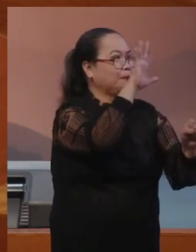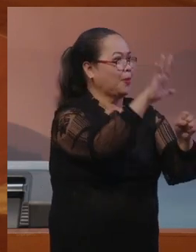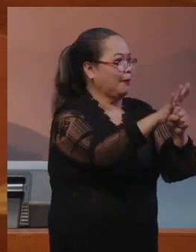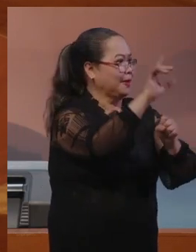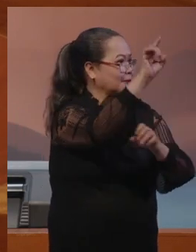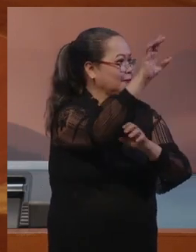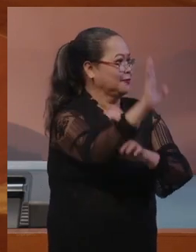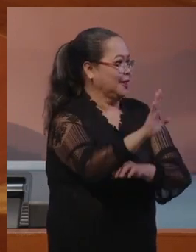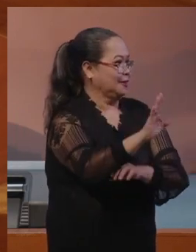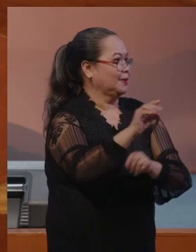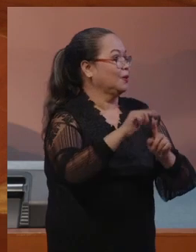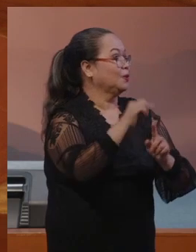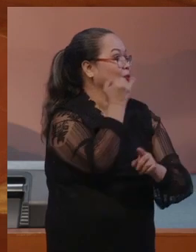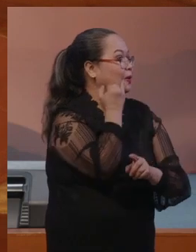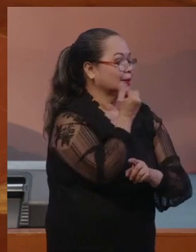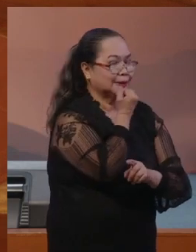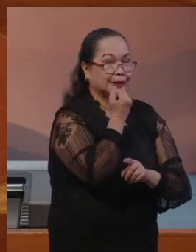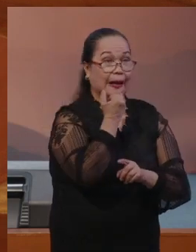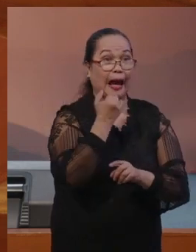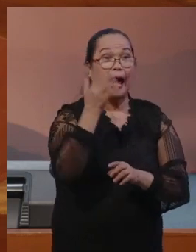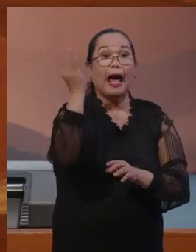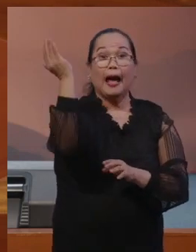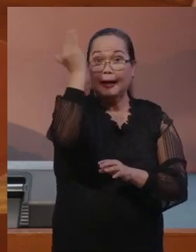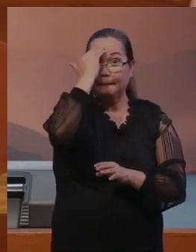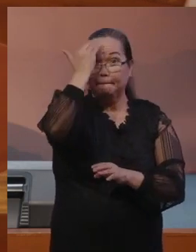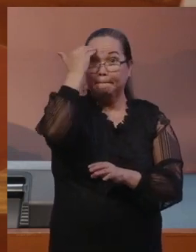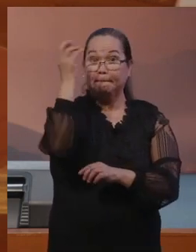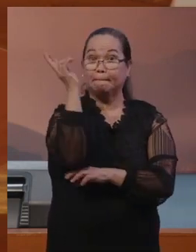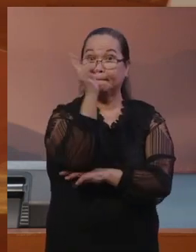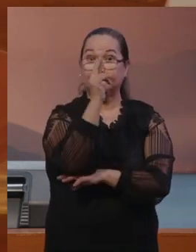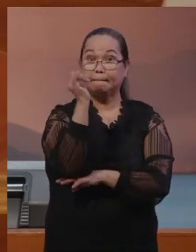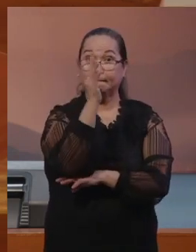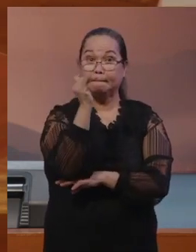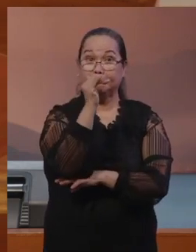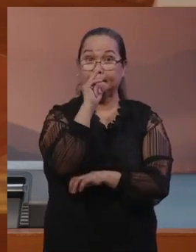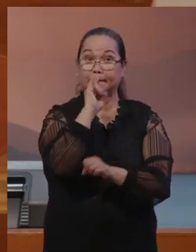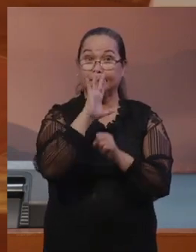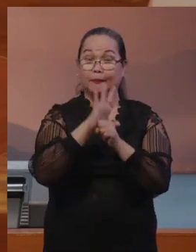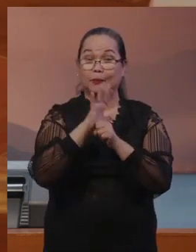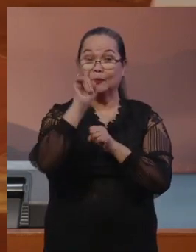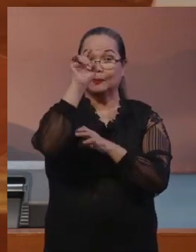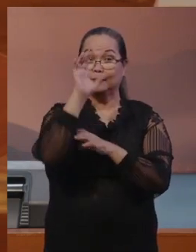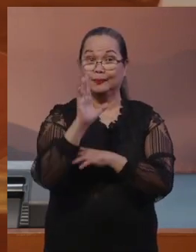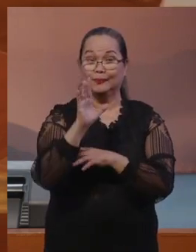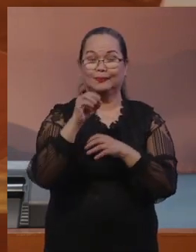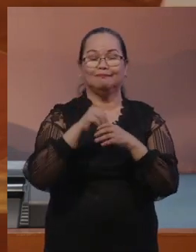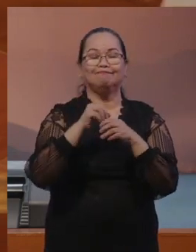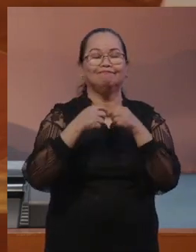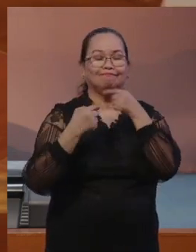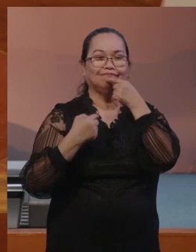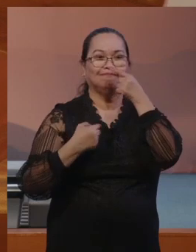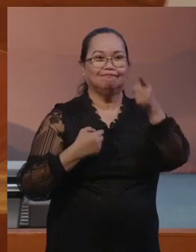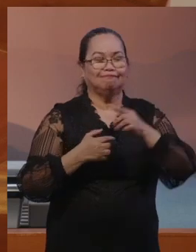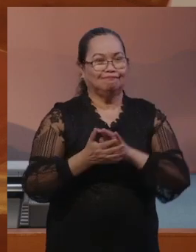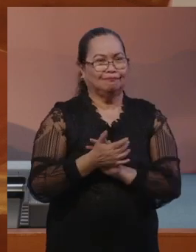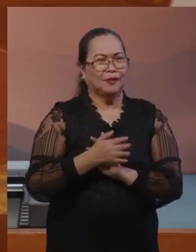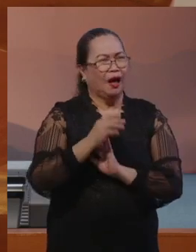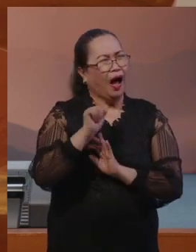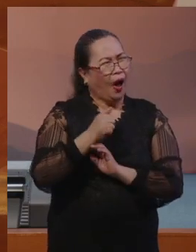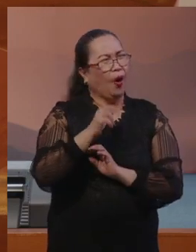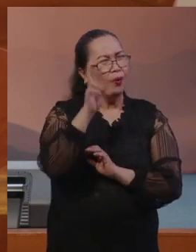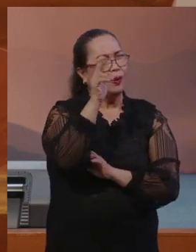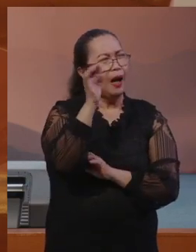Diyos. Alam ni Rahab yung pangako ng Diyos sa Israel. Paano niya nalaman